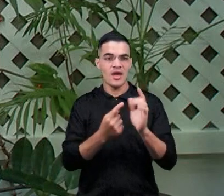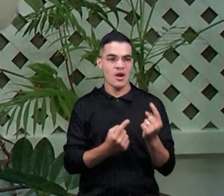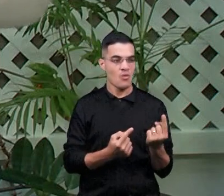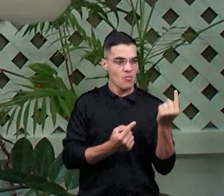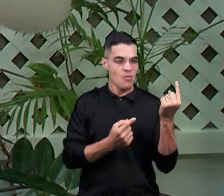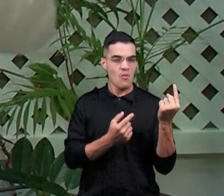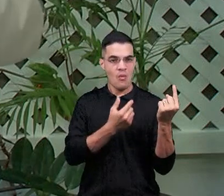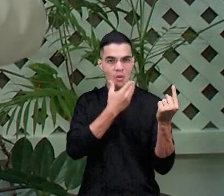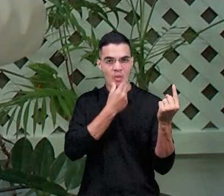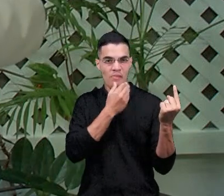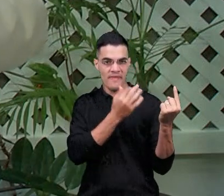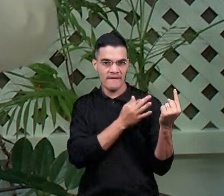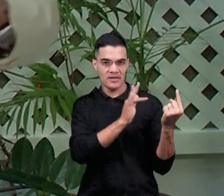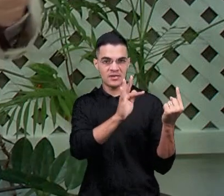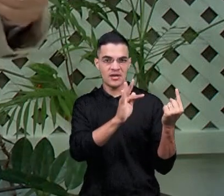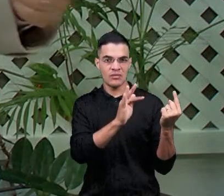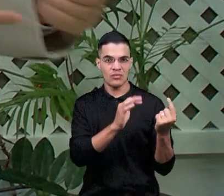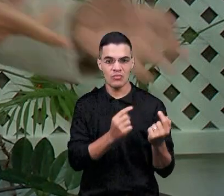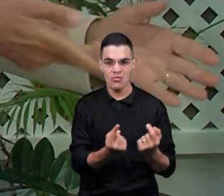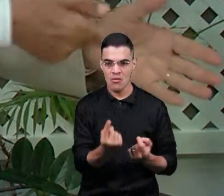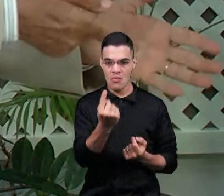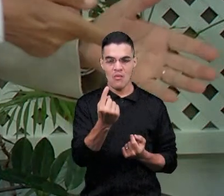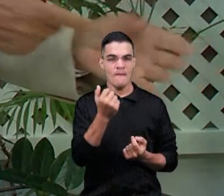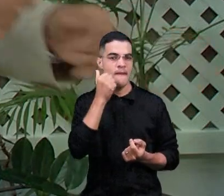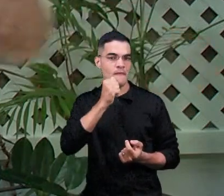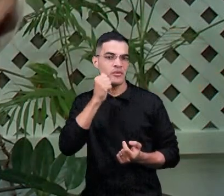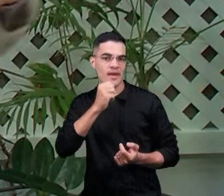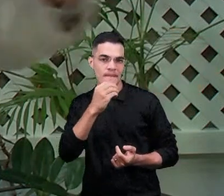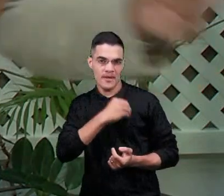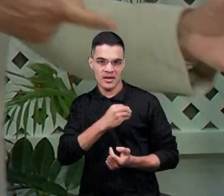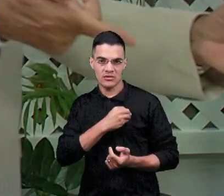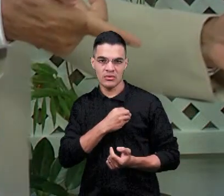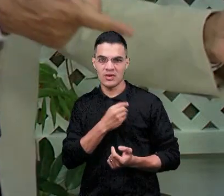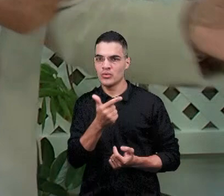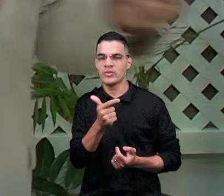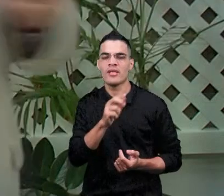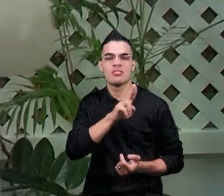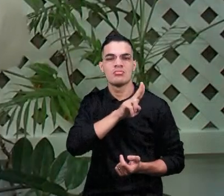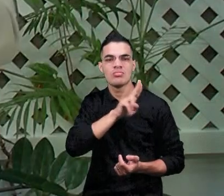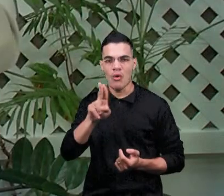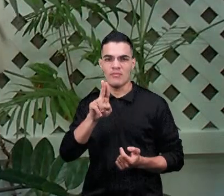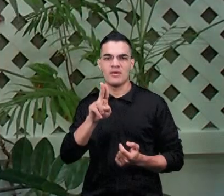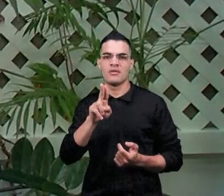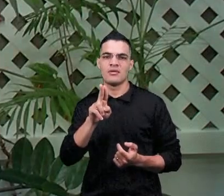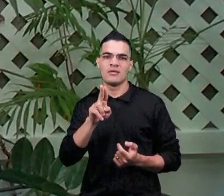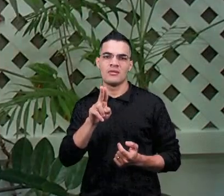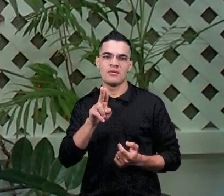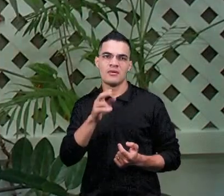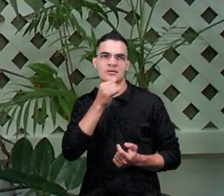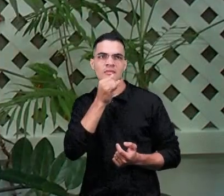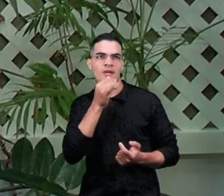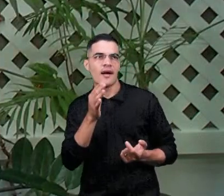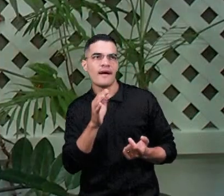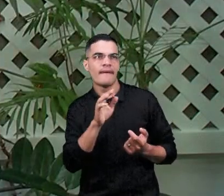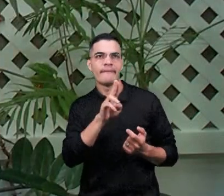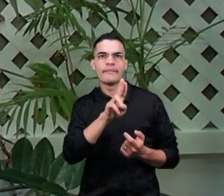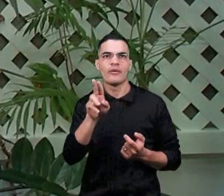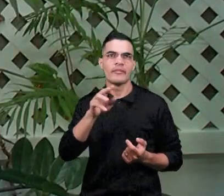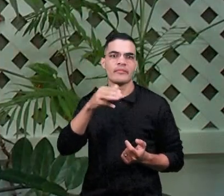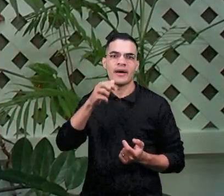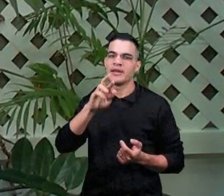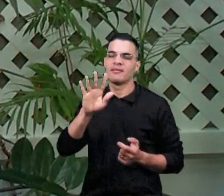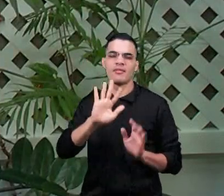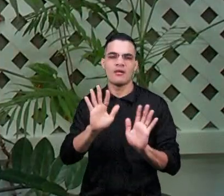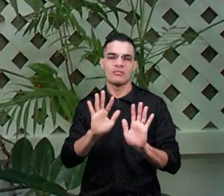femme pécheresse. Donc, il ne spécifie pas de nom. C'est pas quelqu'un, c'est pas Maria, la pécheresse. C'est